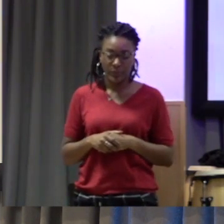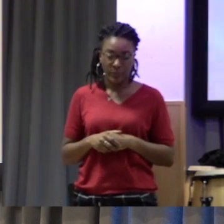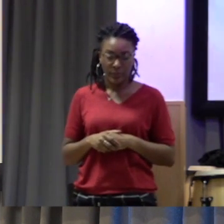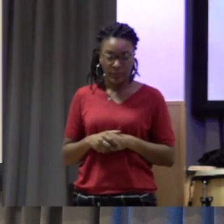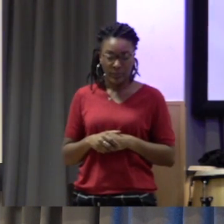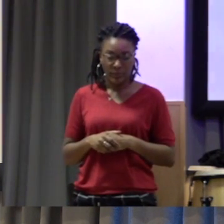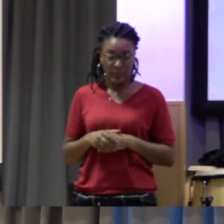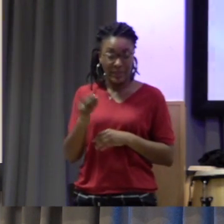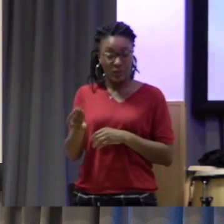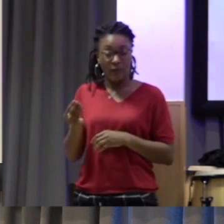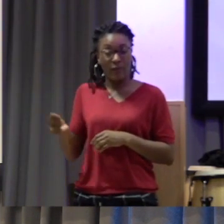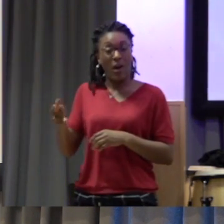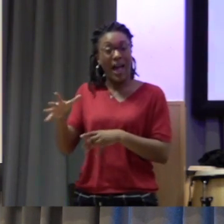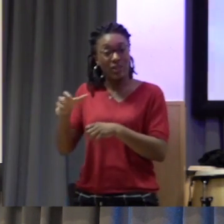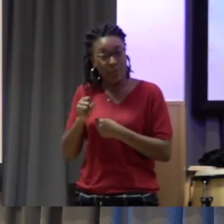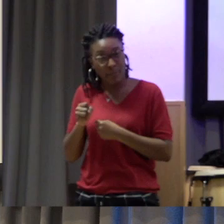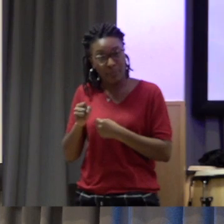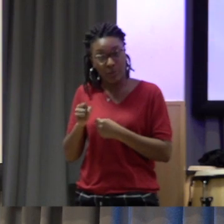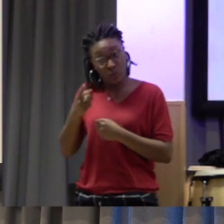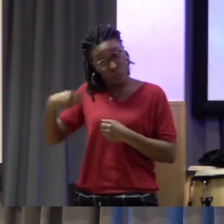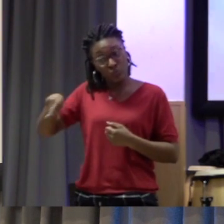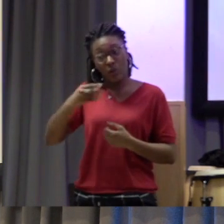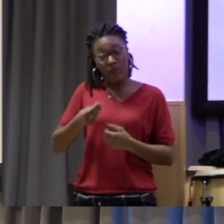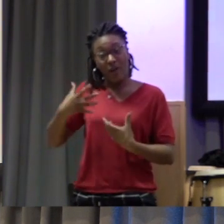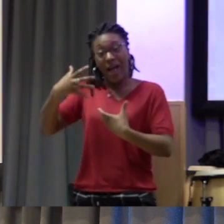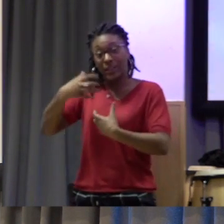des enfants d'adoption. C'est ce que nous sommes.